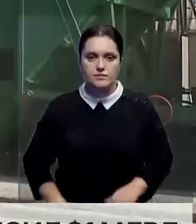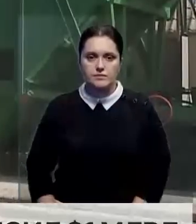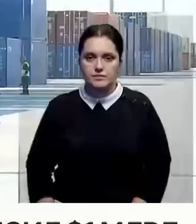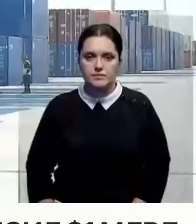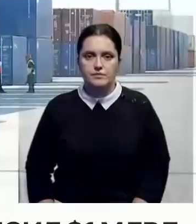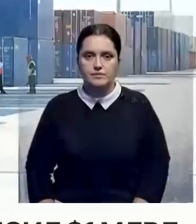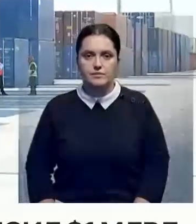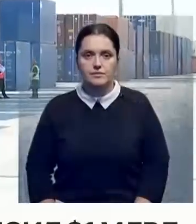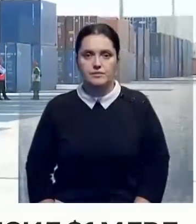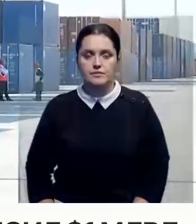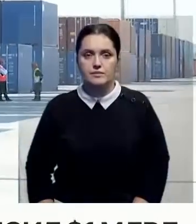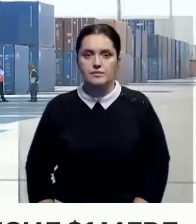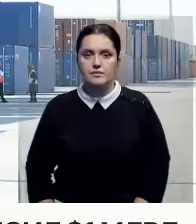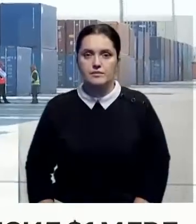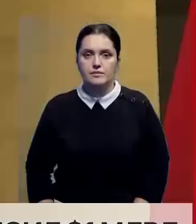спорт.